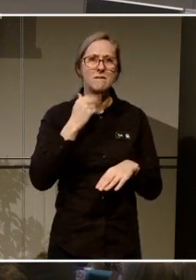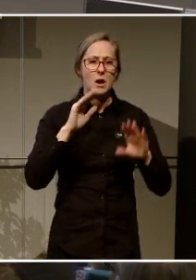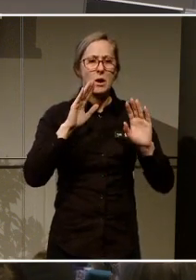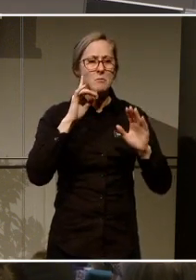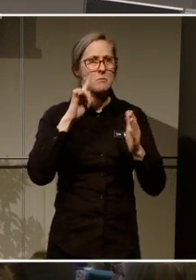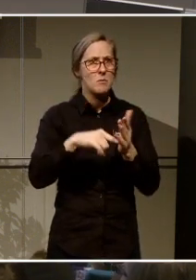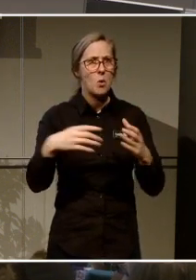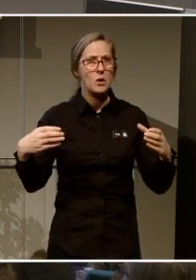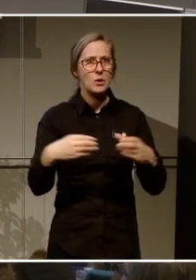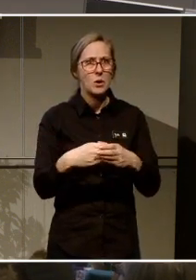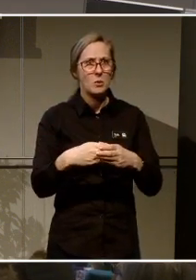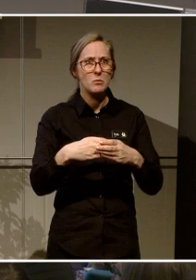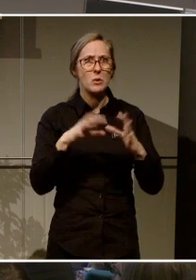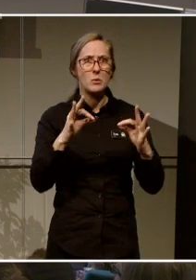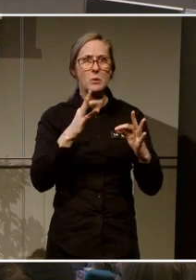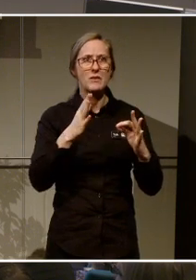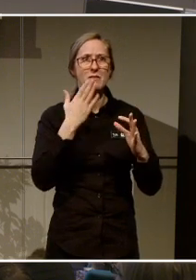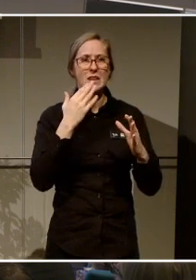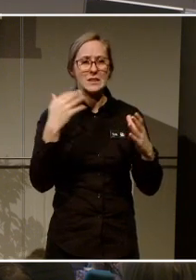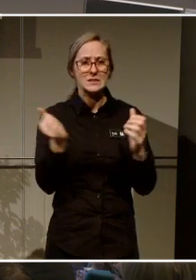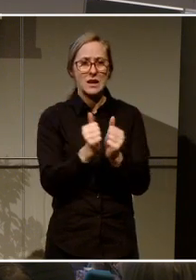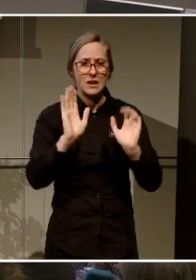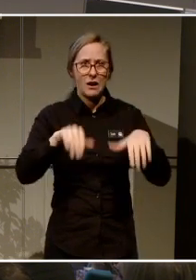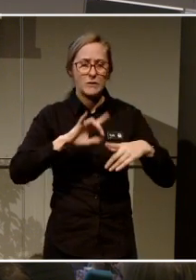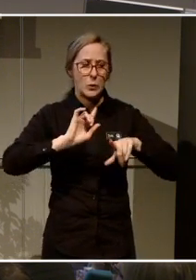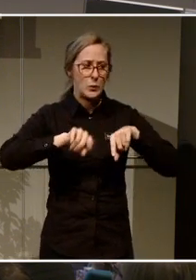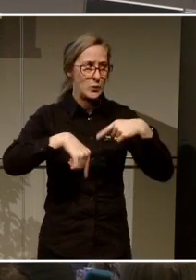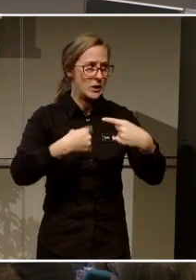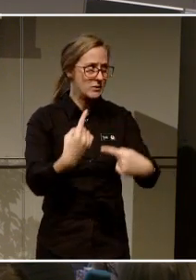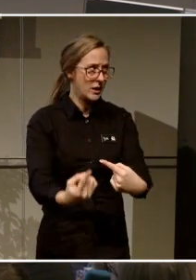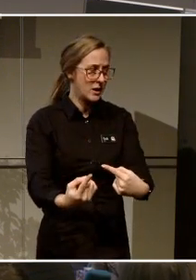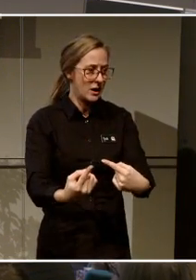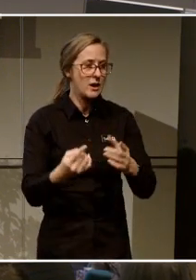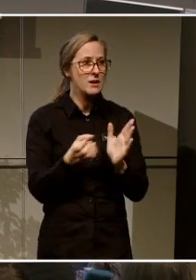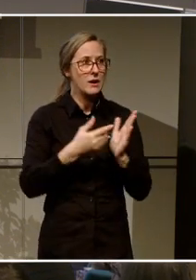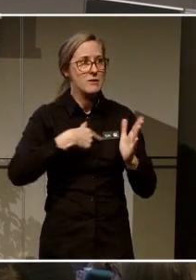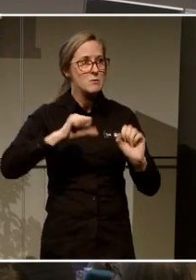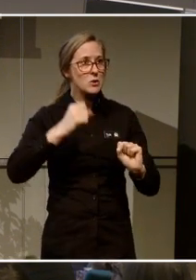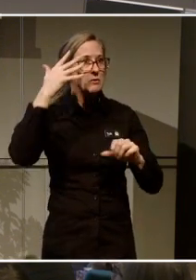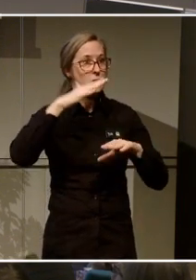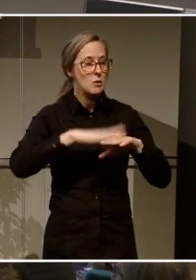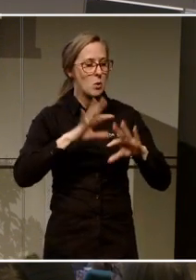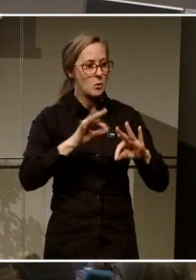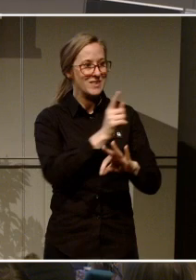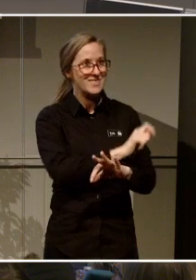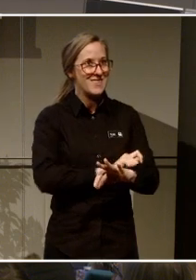för och på vilka sätt vi gör det. Därför så behöver vi fundera på hur designen går